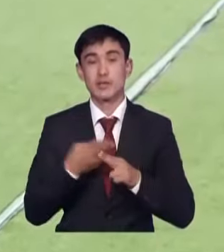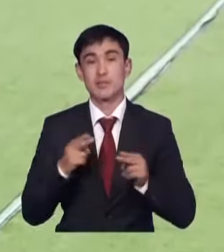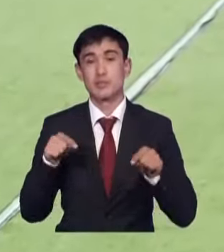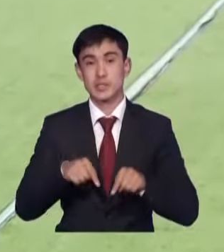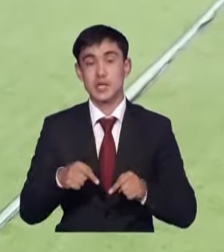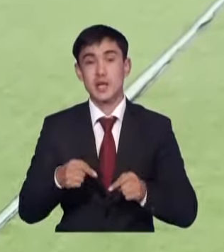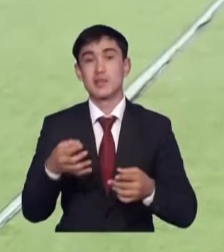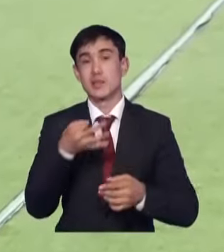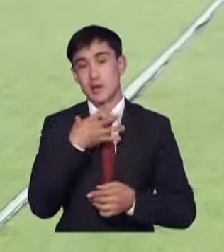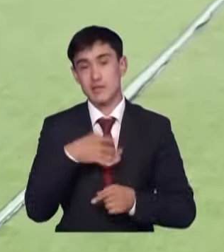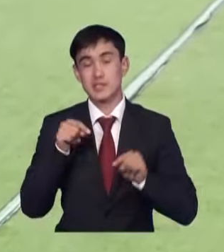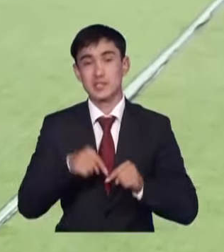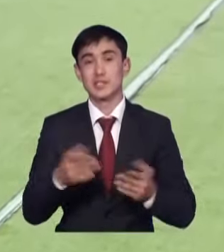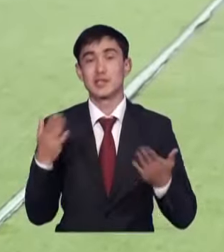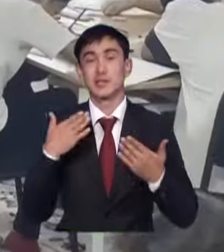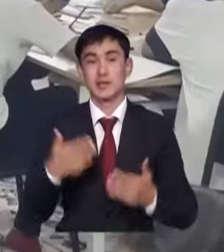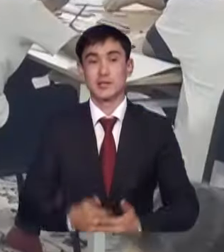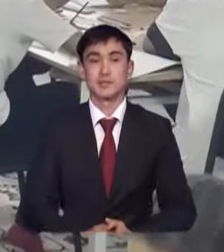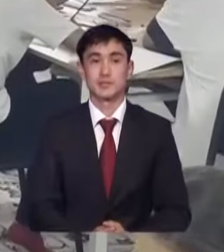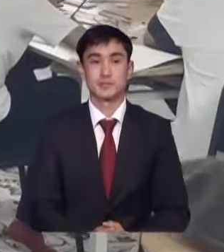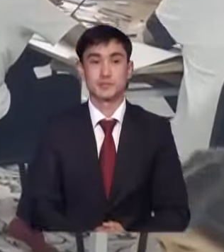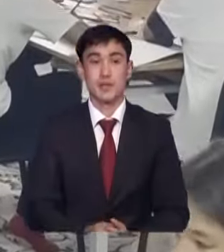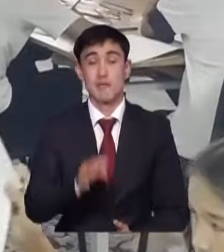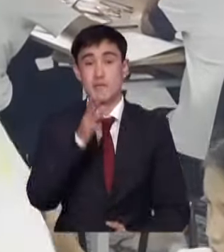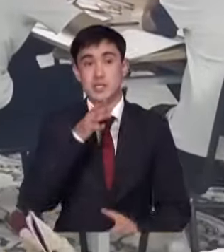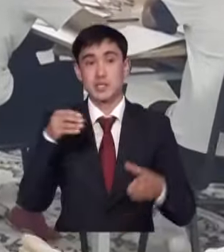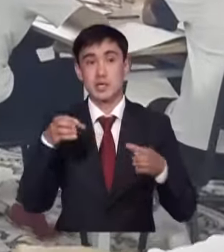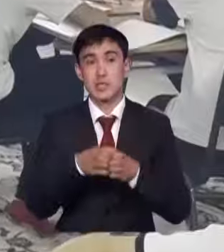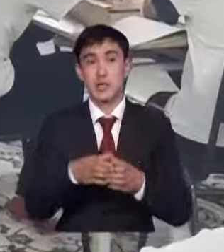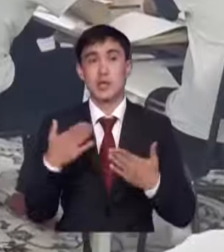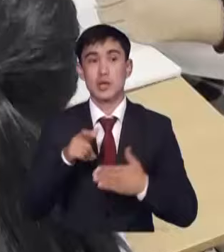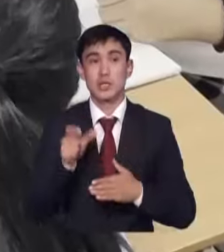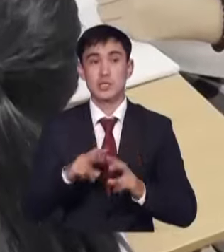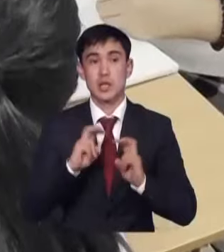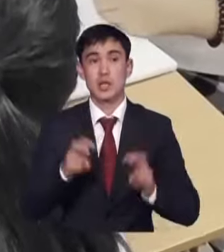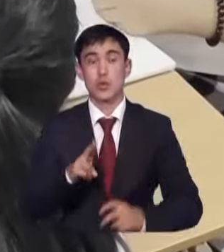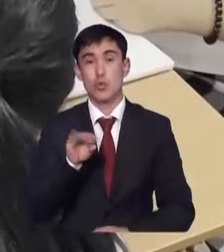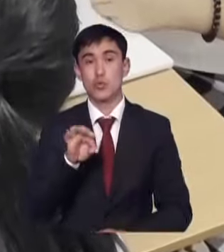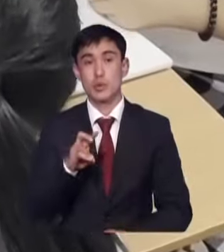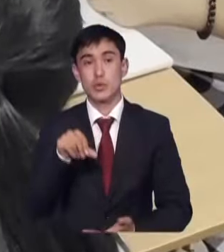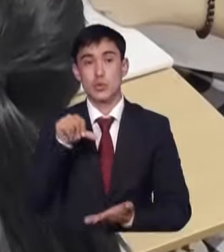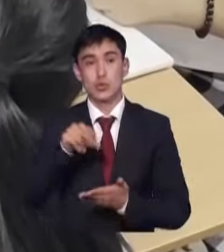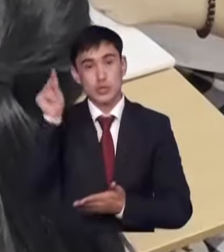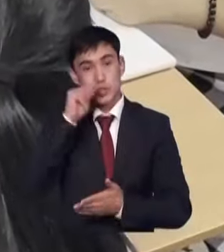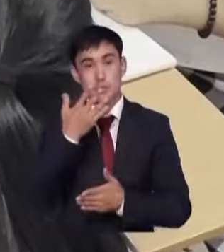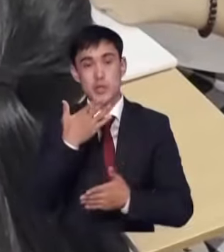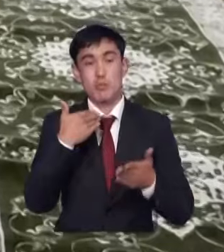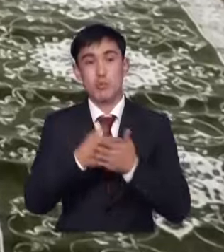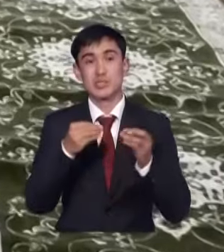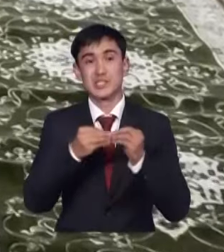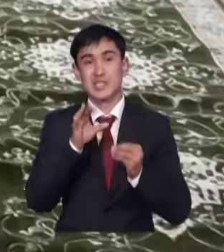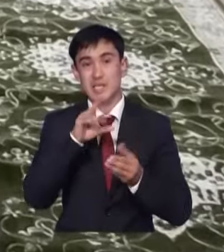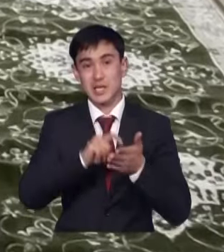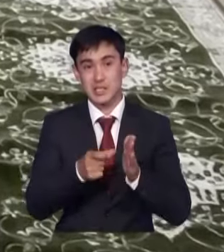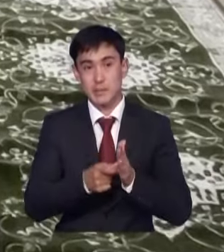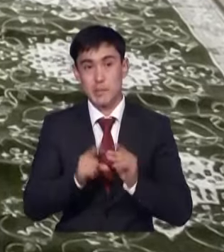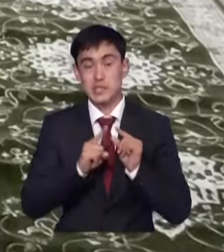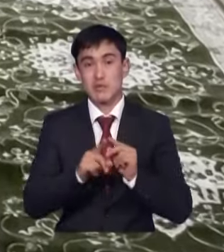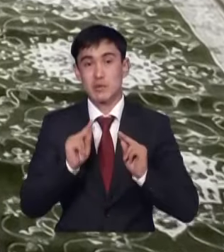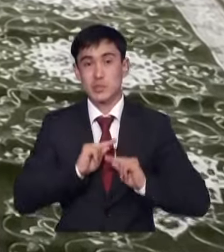и очень нравится здесь отдыхать. Возрастной контингент отдыхающих лагеря Куктубе – это учащиеся с 5 по 10 классы. По